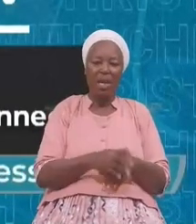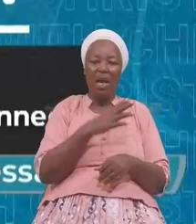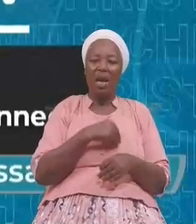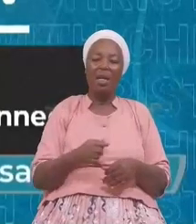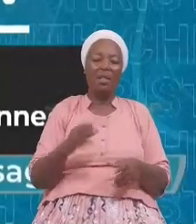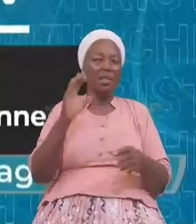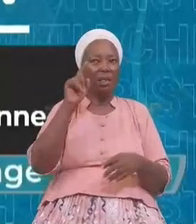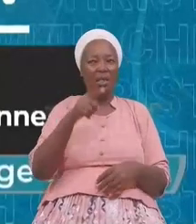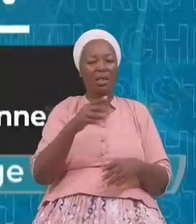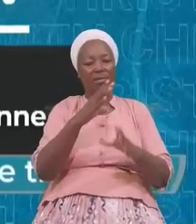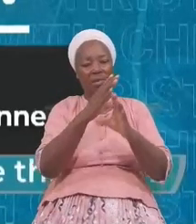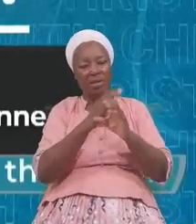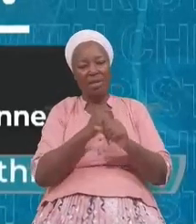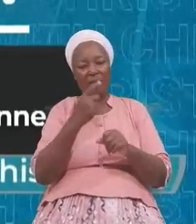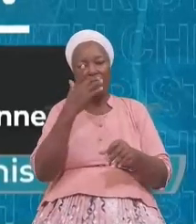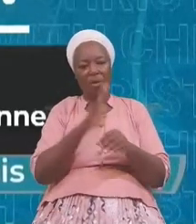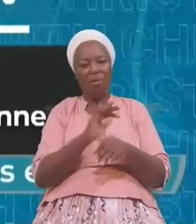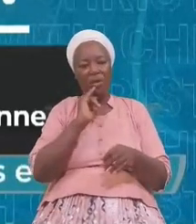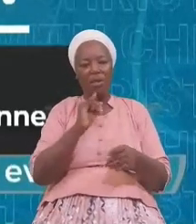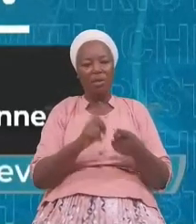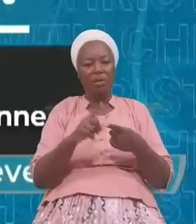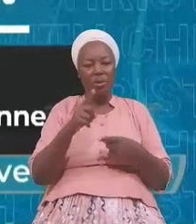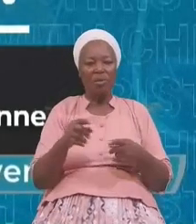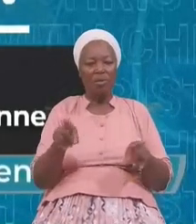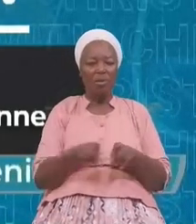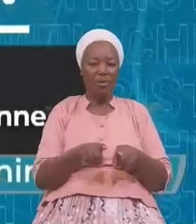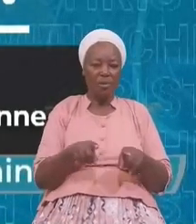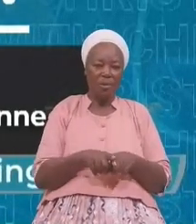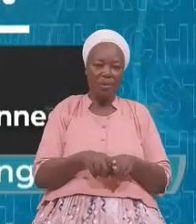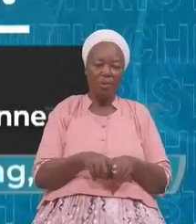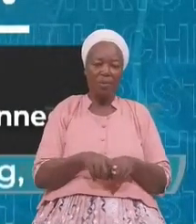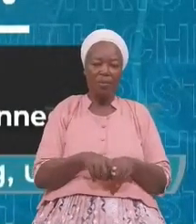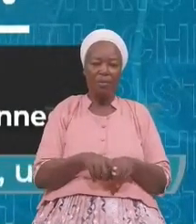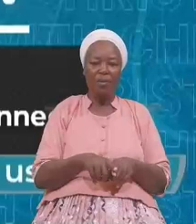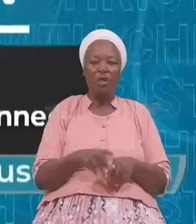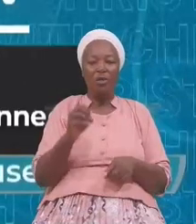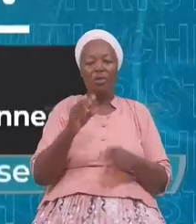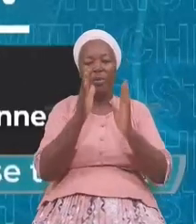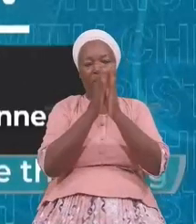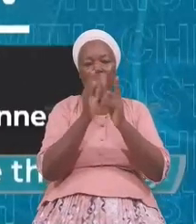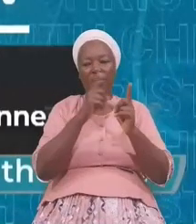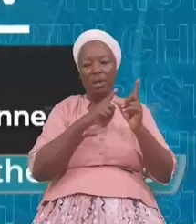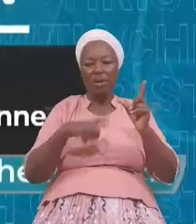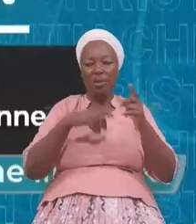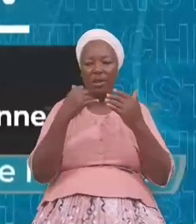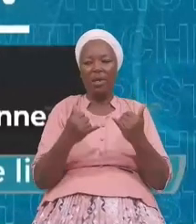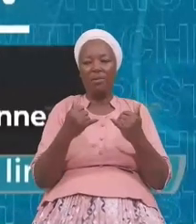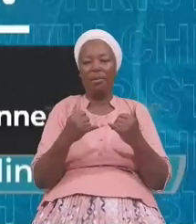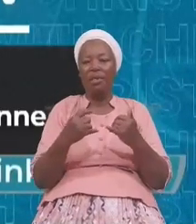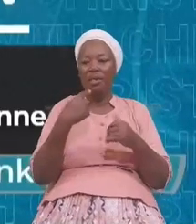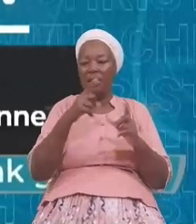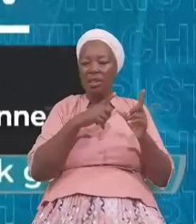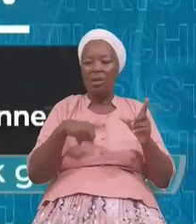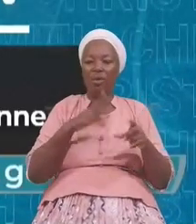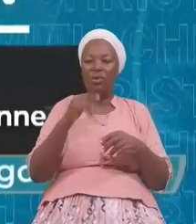la promesse, il l'a réclamé et la promesse aussi est faite pour toi. Prie le Seigneur. Dis-lui, exprime ton désir.